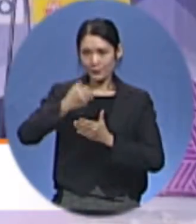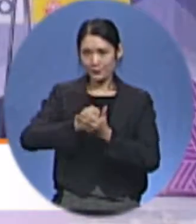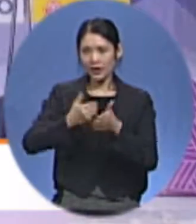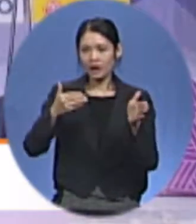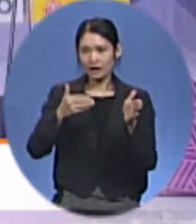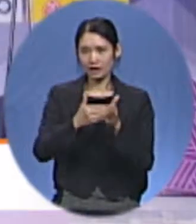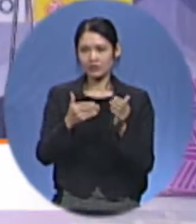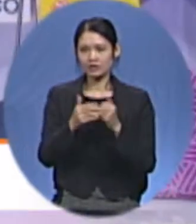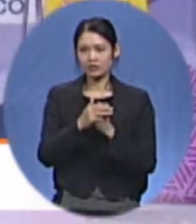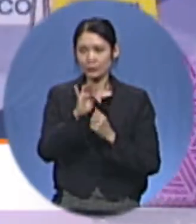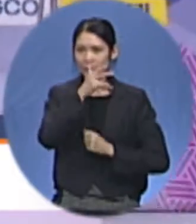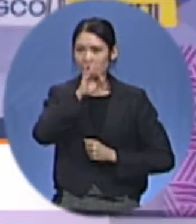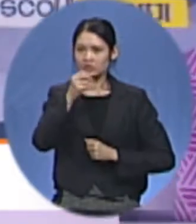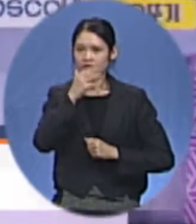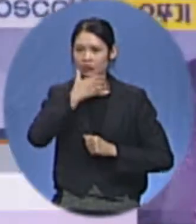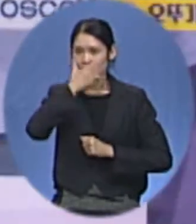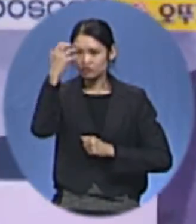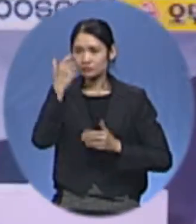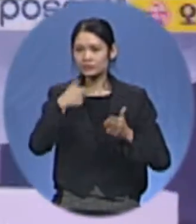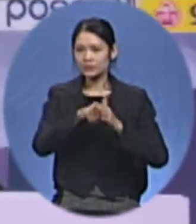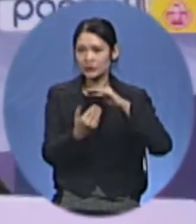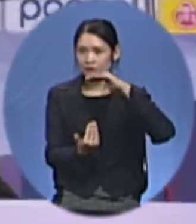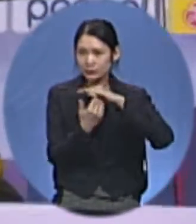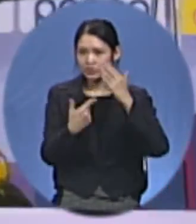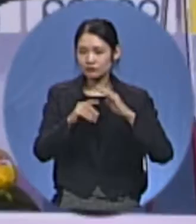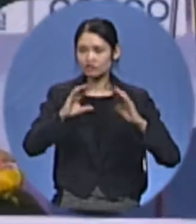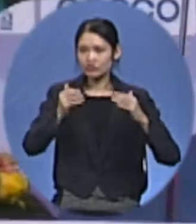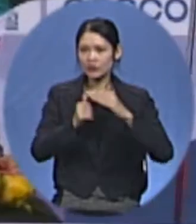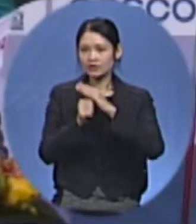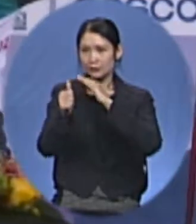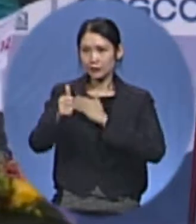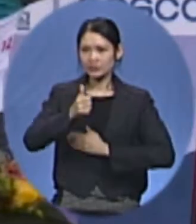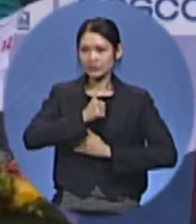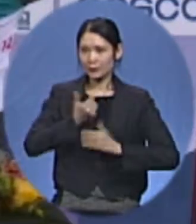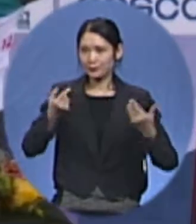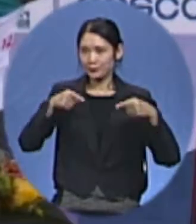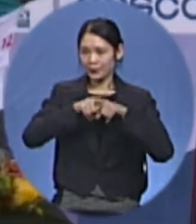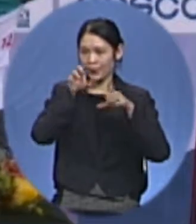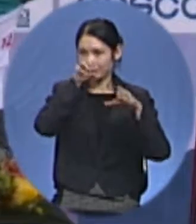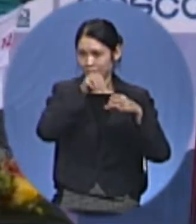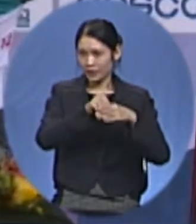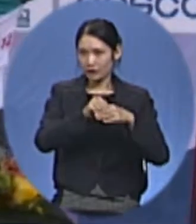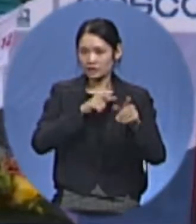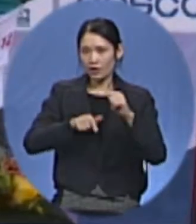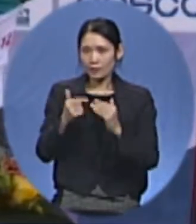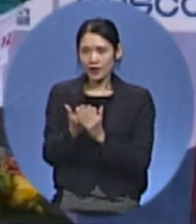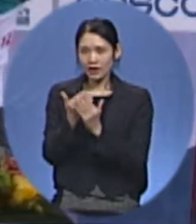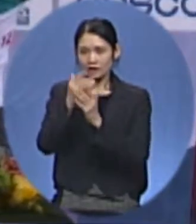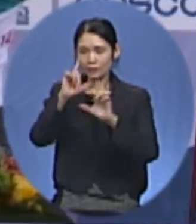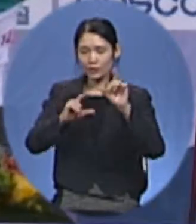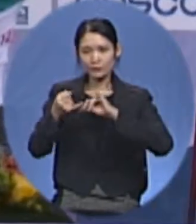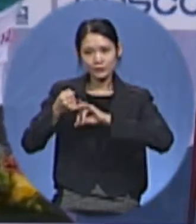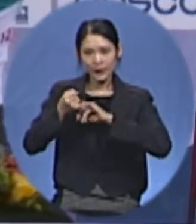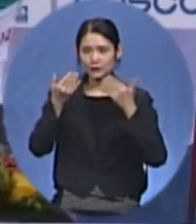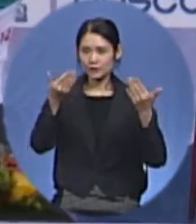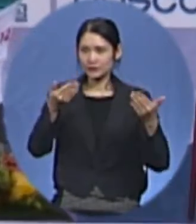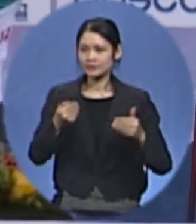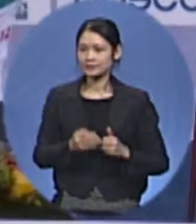있으며 평창을 향한 꿈에 국가대표의 자존심을 더해 계속 발전하는 선수로의 모습을 약속했습니다.